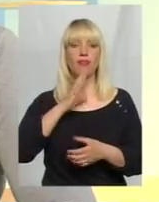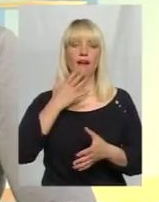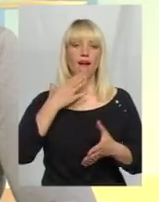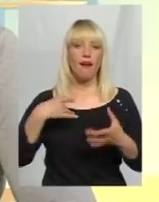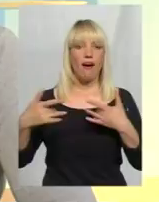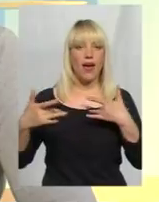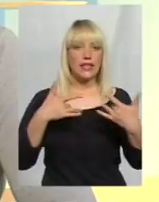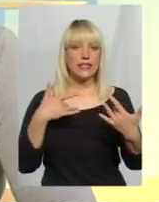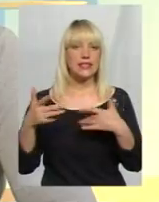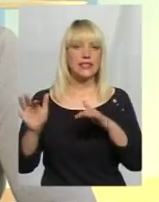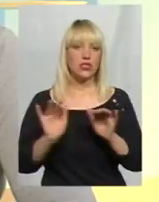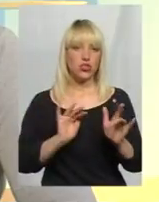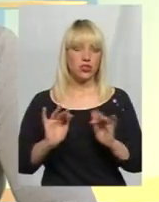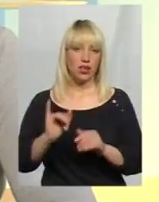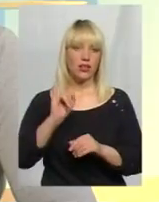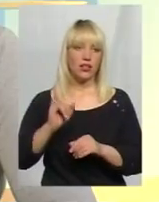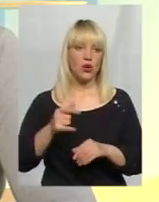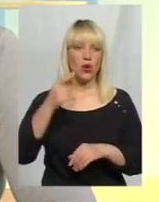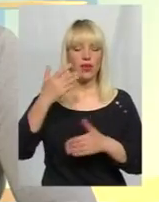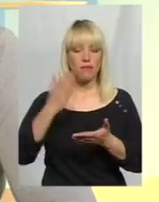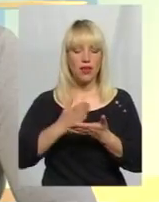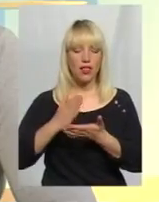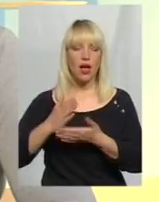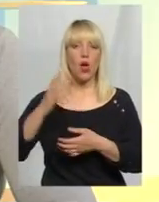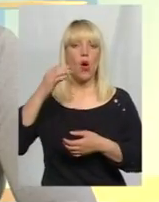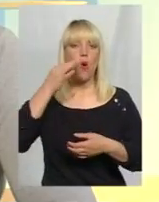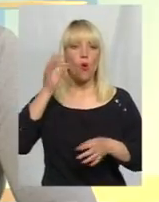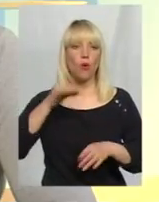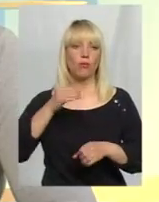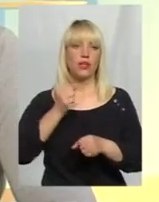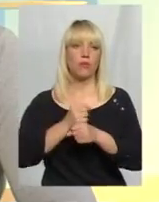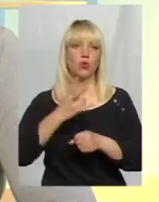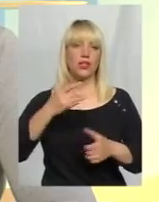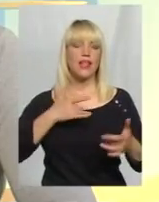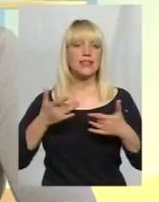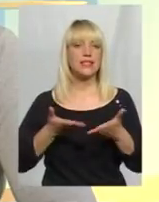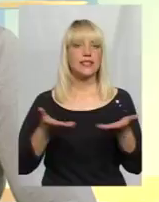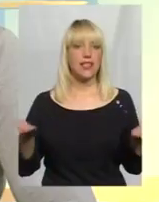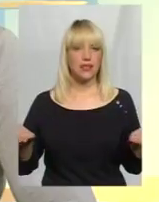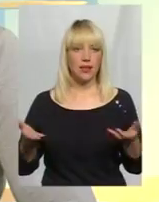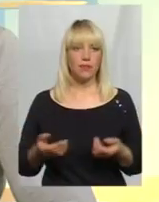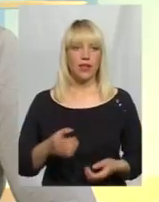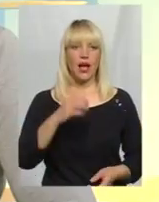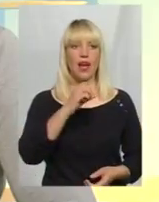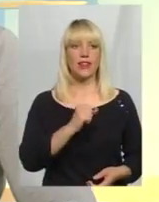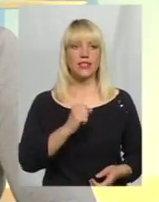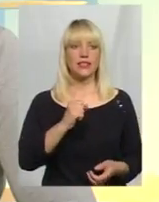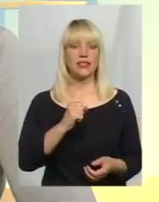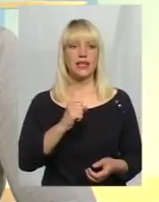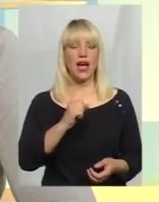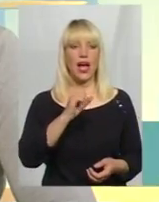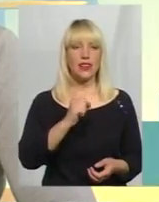артистична и имела опыт работы большой на сцене. Мы тоже ее отобрали. Анастасия